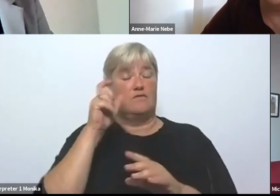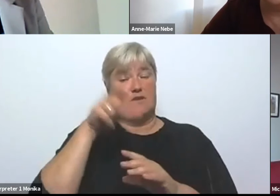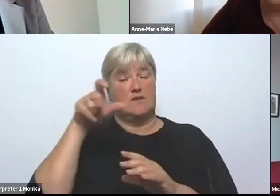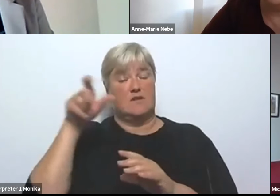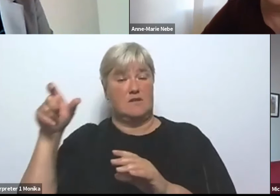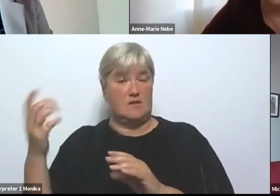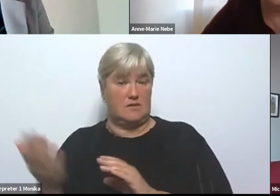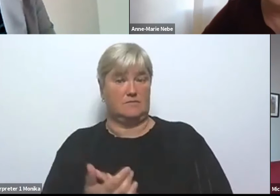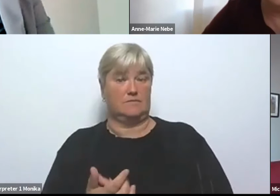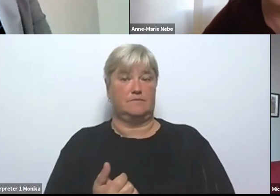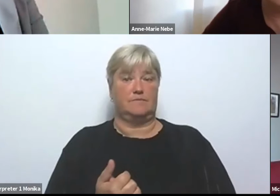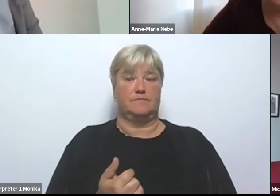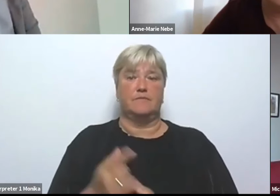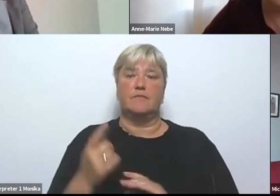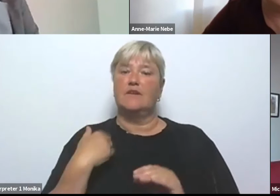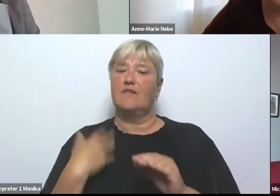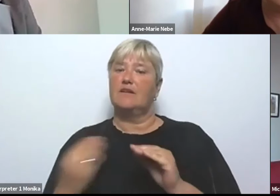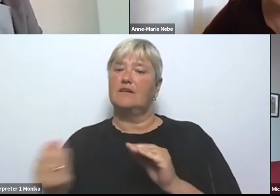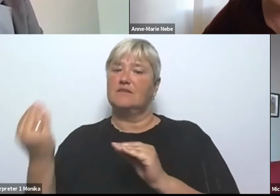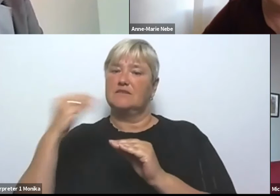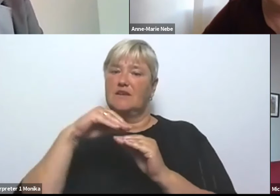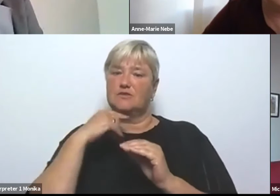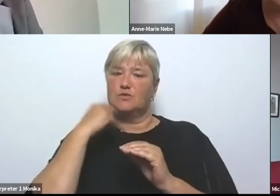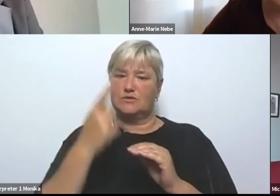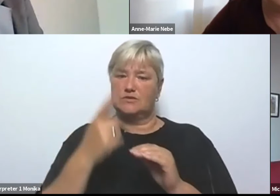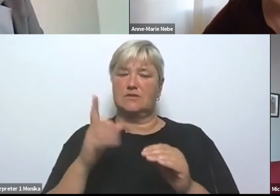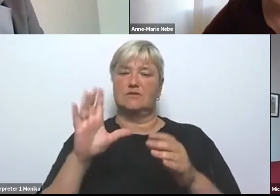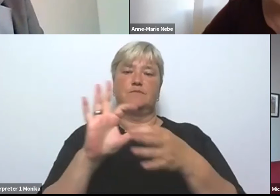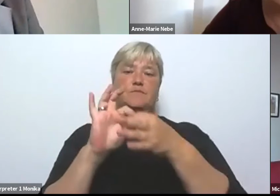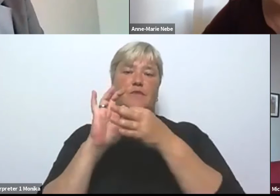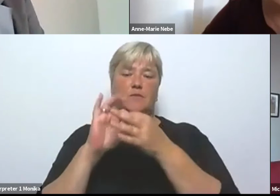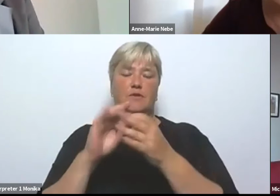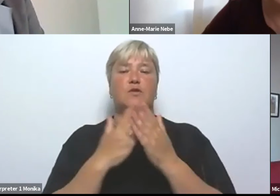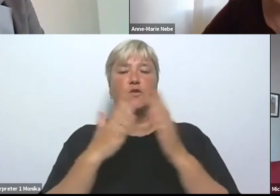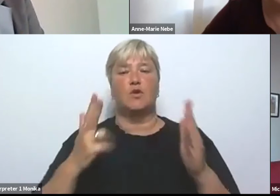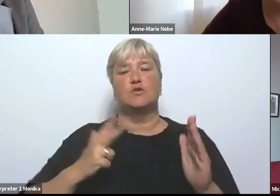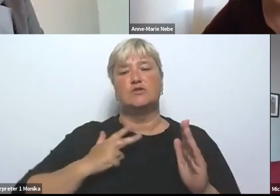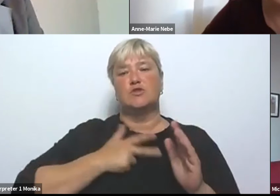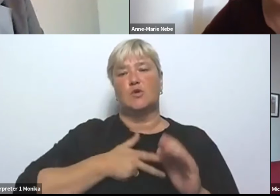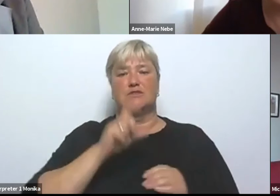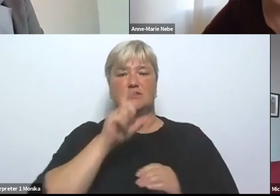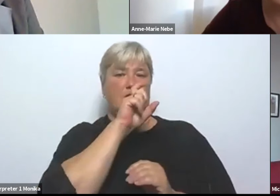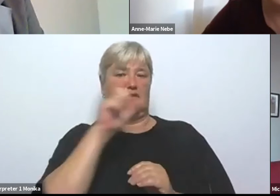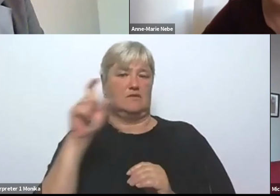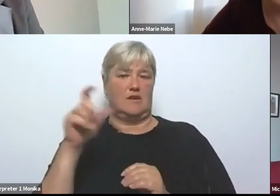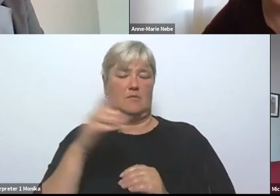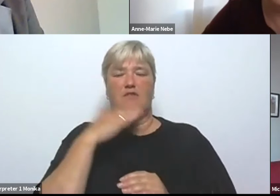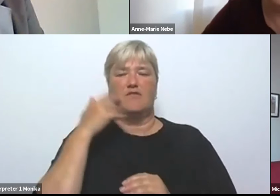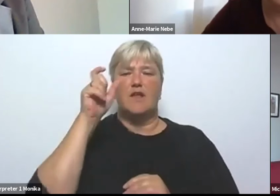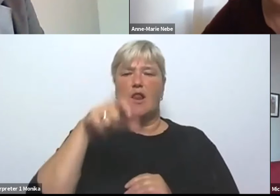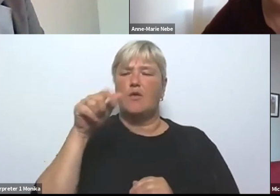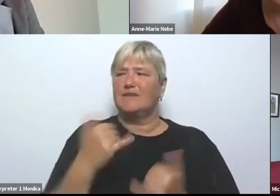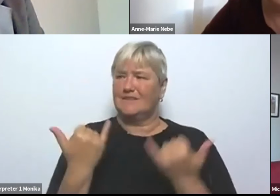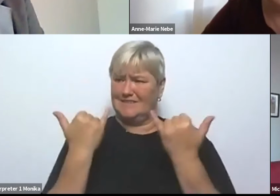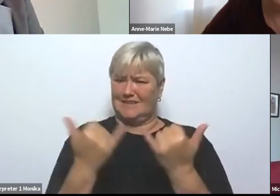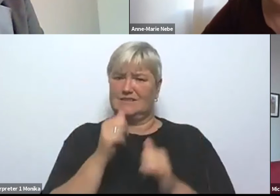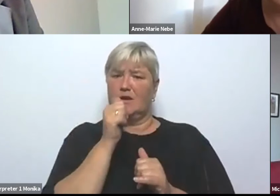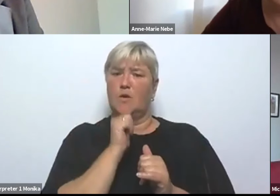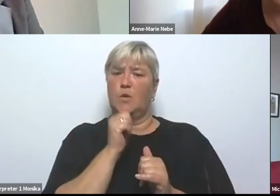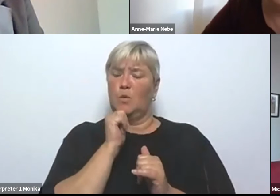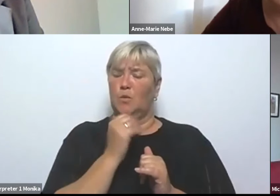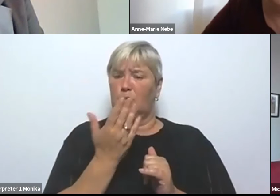Ich würde das vielleicht noch kurz ergänzen und sagen, da hängt ja auch ein ganz großes soziales Thema dran. Ich meine, viele Leute, die jetzt jung sind, werden ja